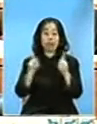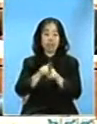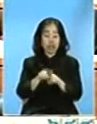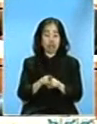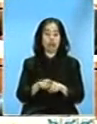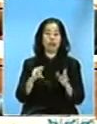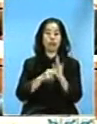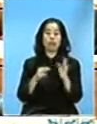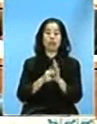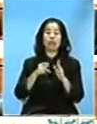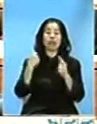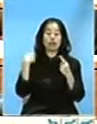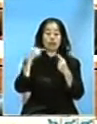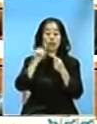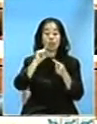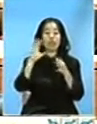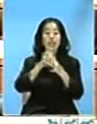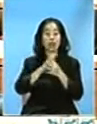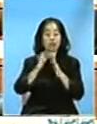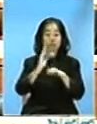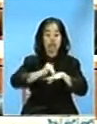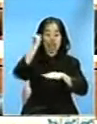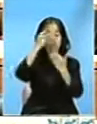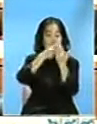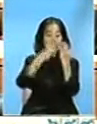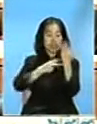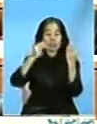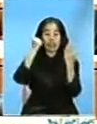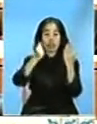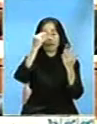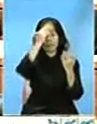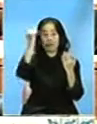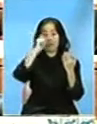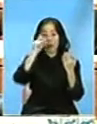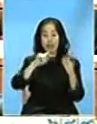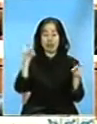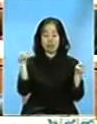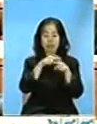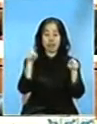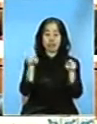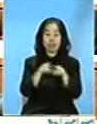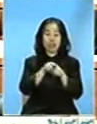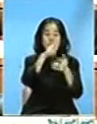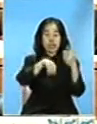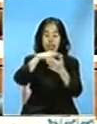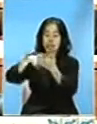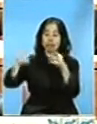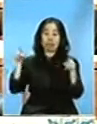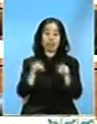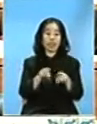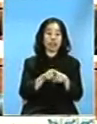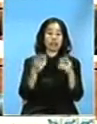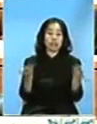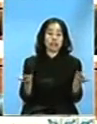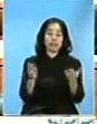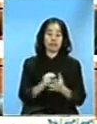องกฎหมายในเชิงปริมาณมากกว่าเชิงคุณภาพเพราะที่มาเป็นที่มาเดียวกันผมจึงต้องเรียนท่านประธาน